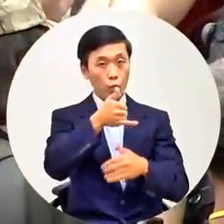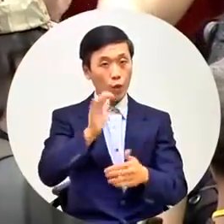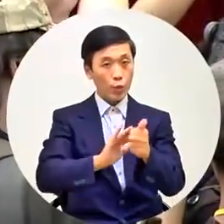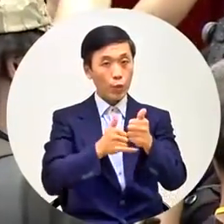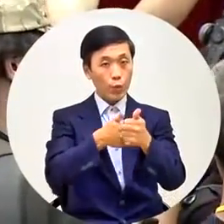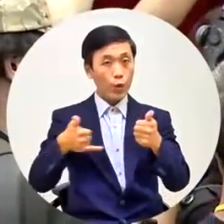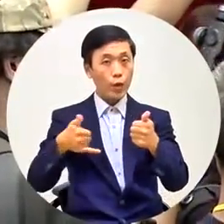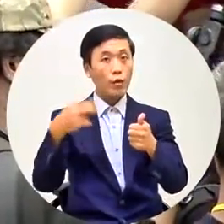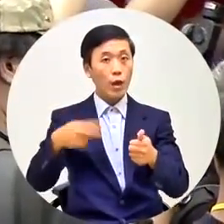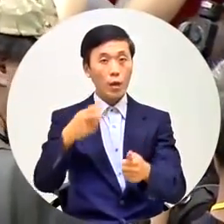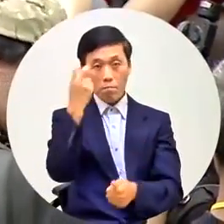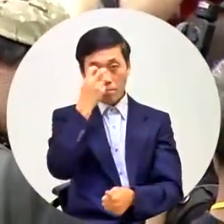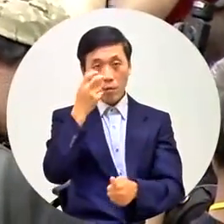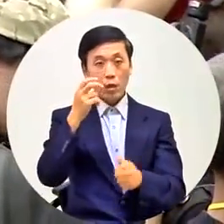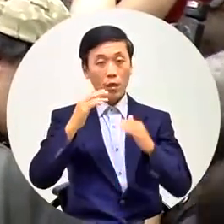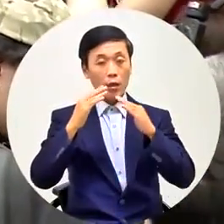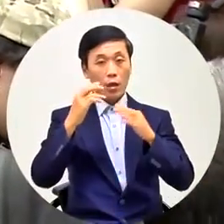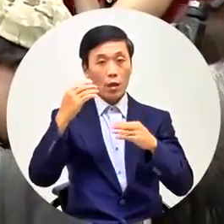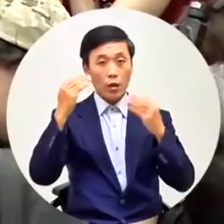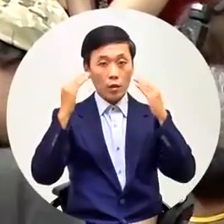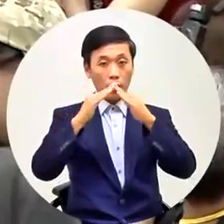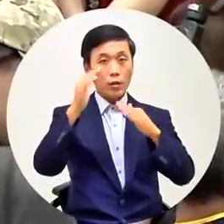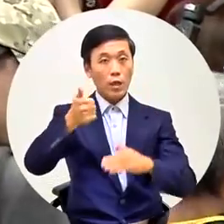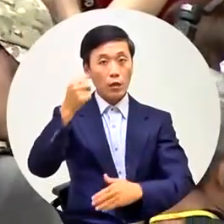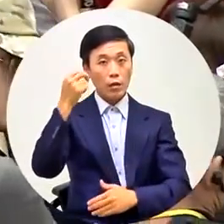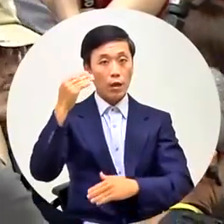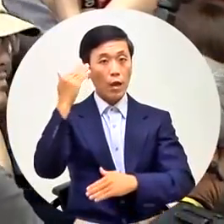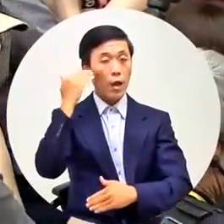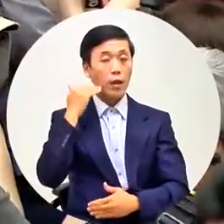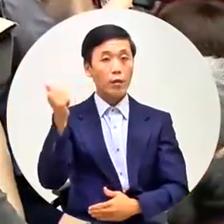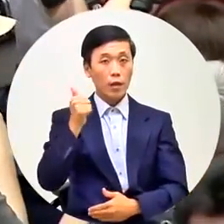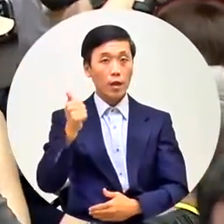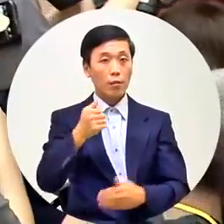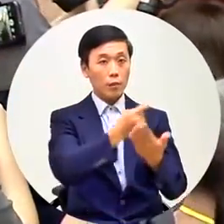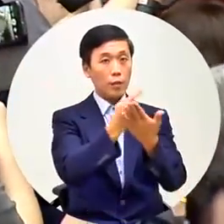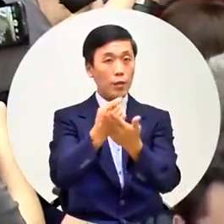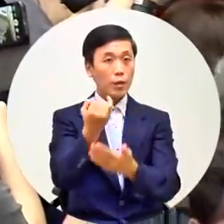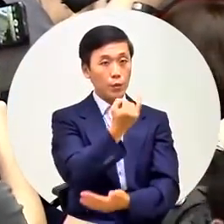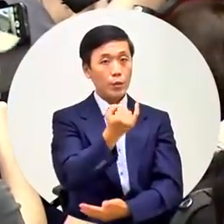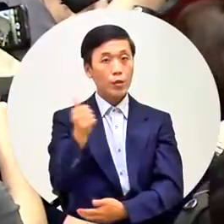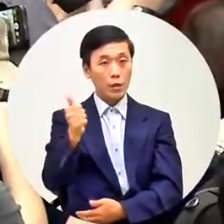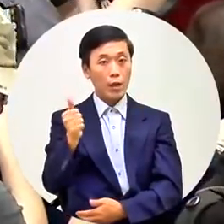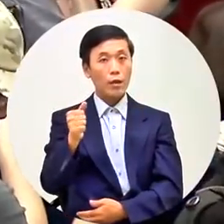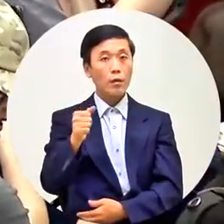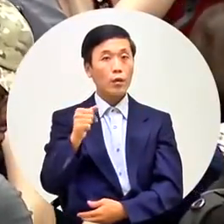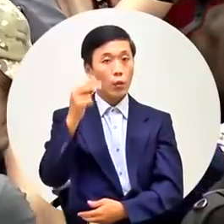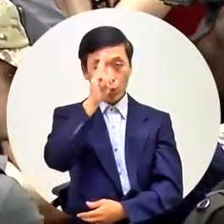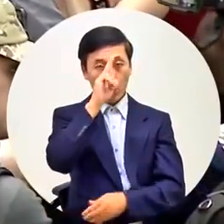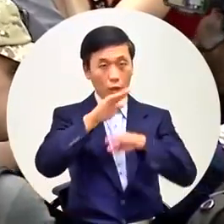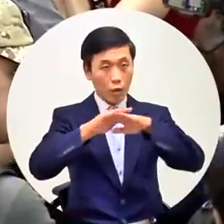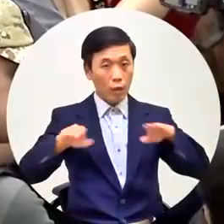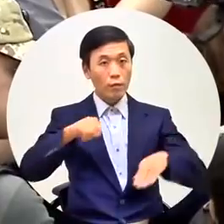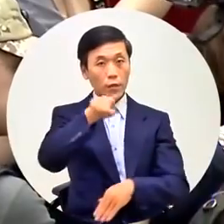各位议员先进，各位女士先生，大家午安，大家好。今天非常高兴来看